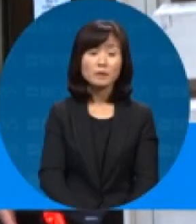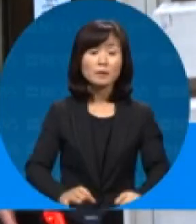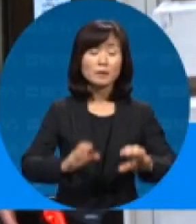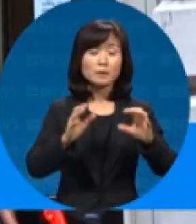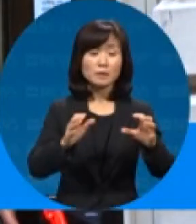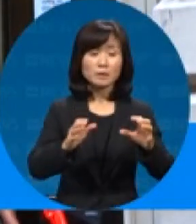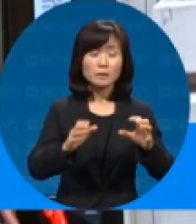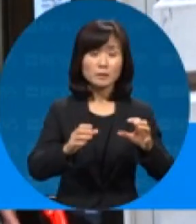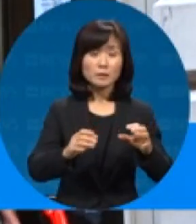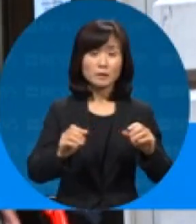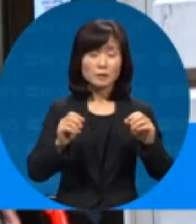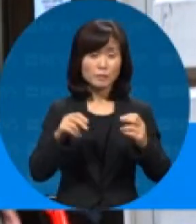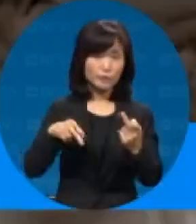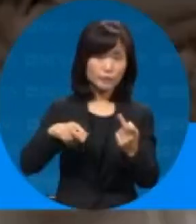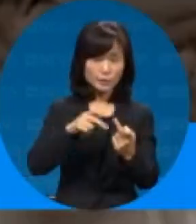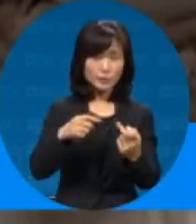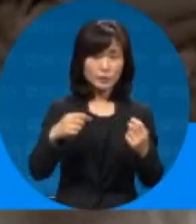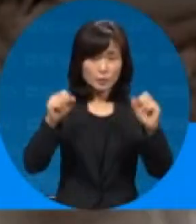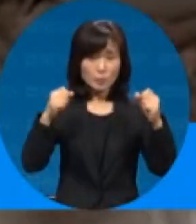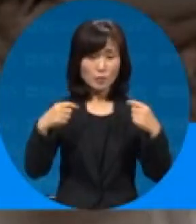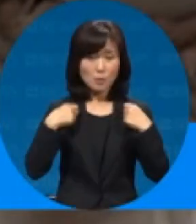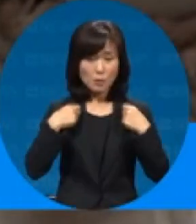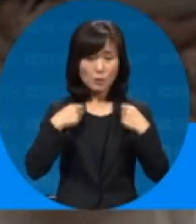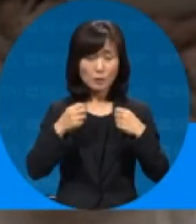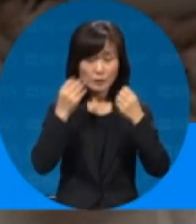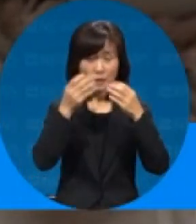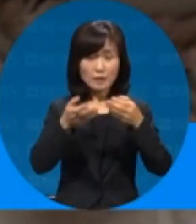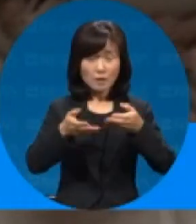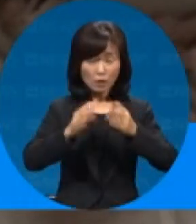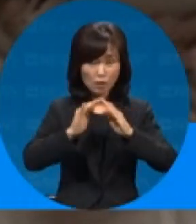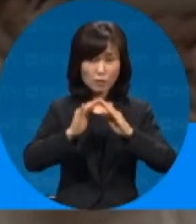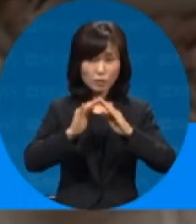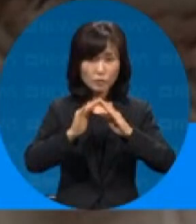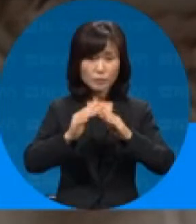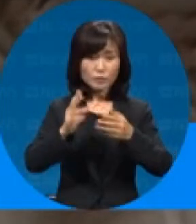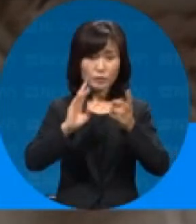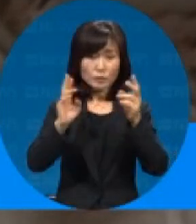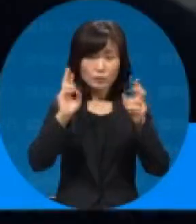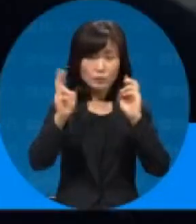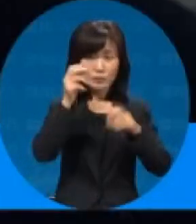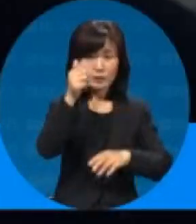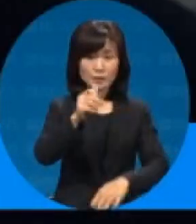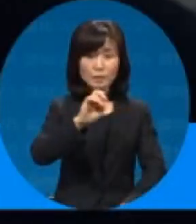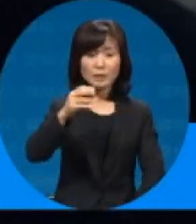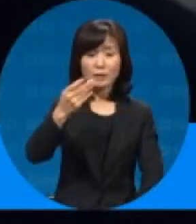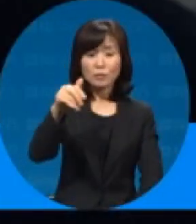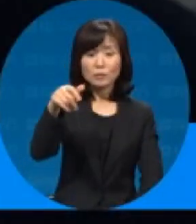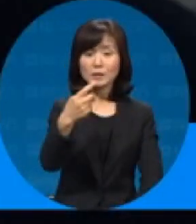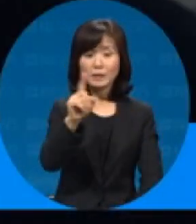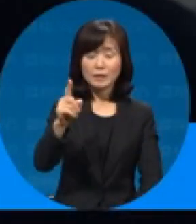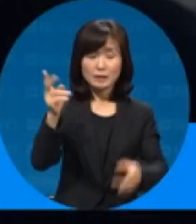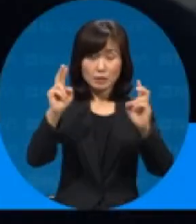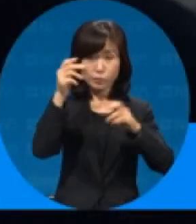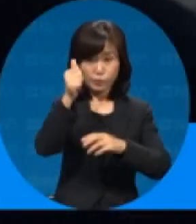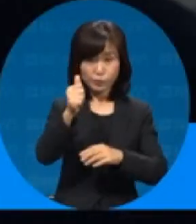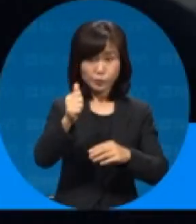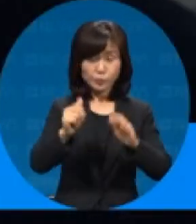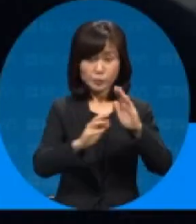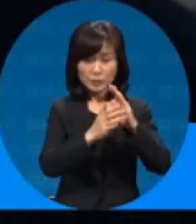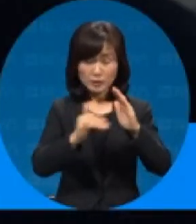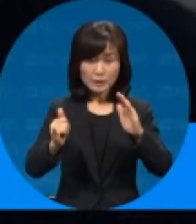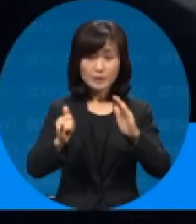세계적인 아웃도어 브랜드 파타고니아 창업주인 이본 시나드 회장 일가가 기후변화 대응과 환경보호를 위해 지분을